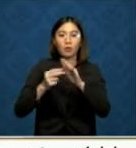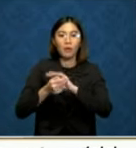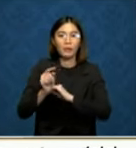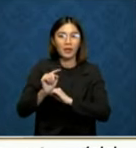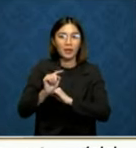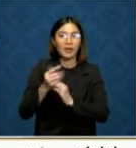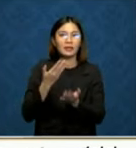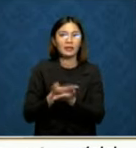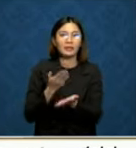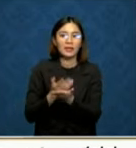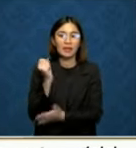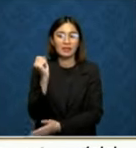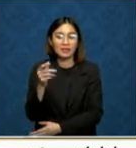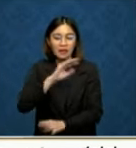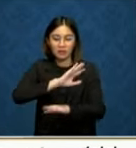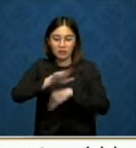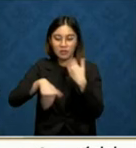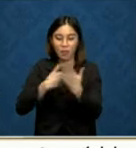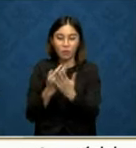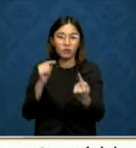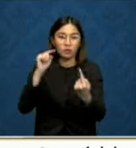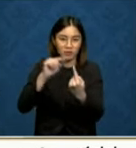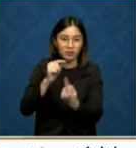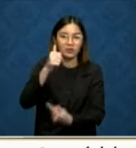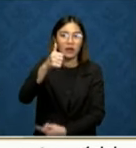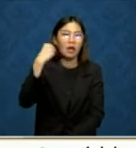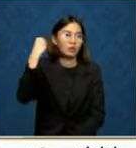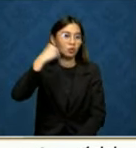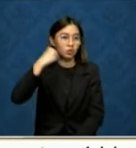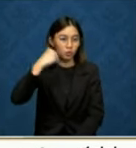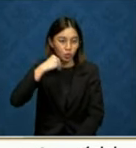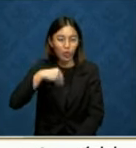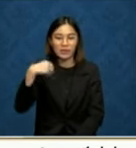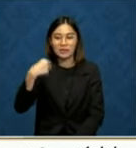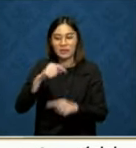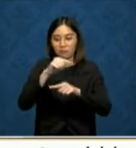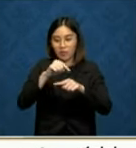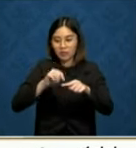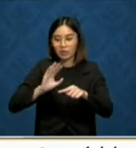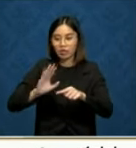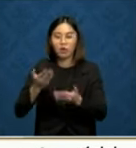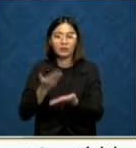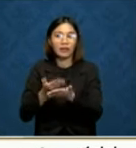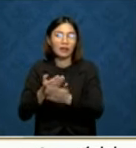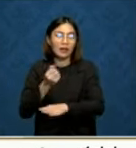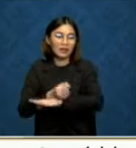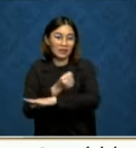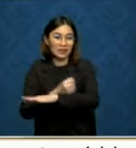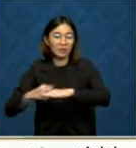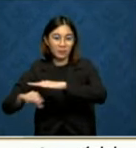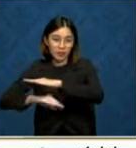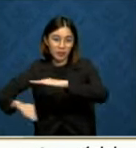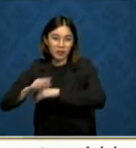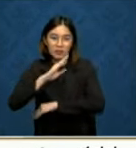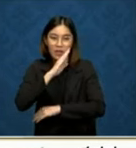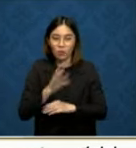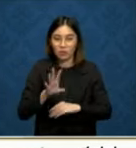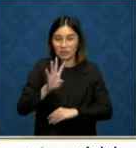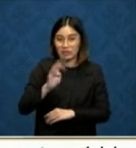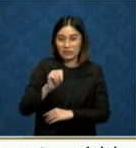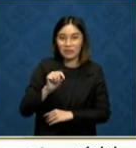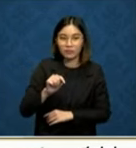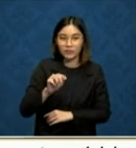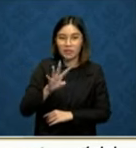ค่าโดยสารที่ทุกคนสามารถข้นได้ทุกวนรอยละ 10 ของค่าแงขั้นต่ำ reflected inเมไห่ที่เราขึ้น 40 นี่ะ